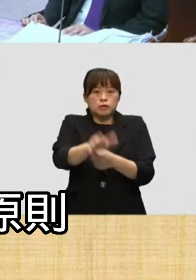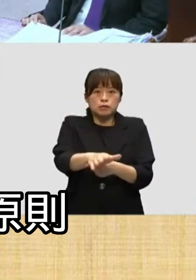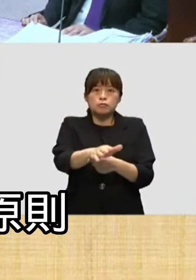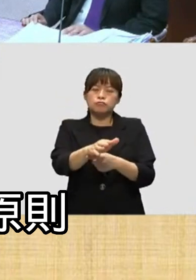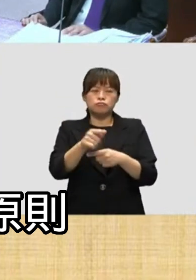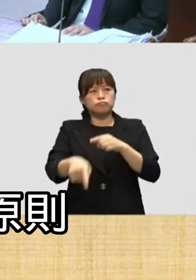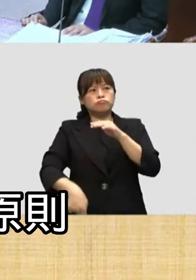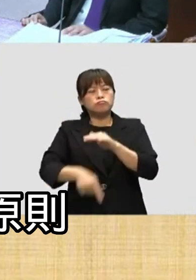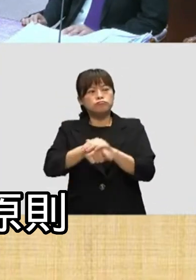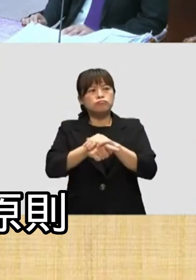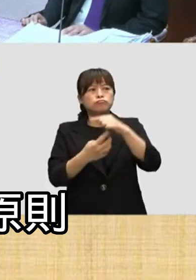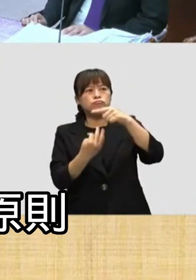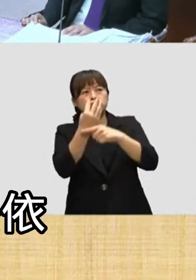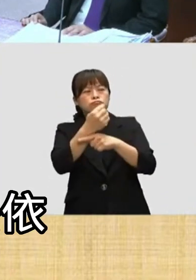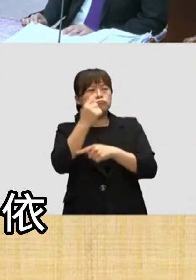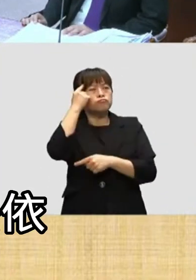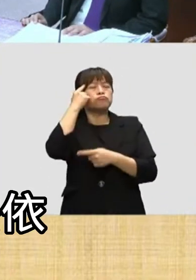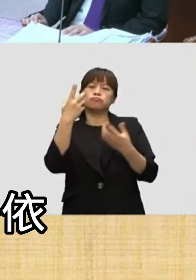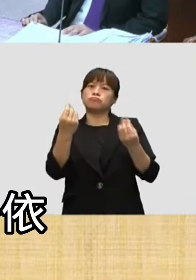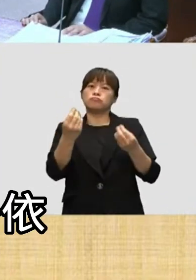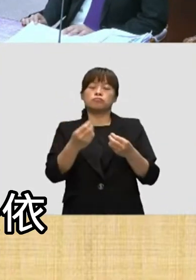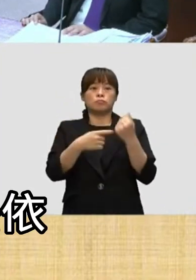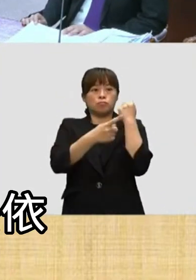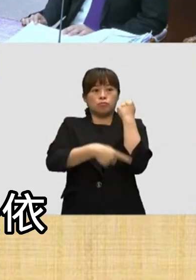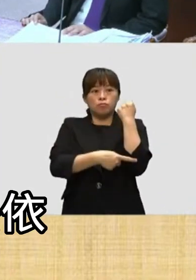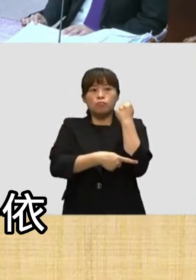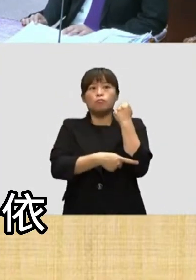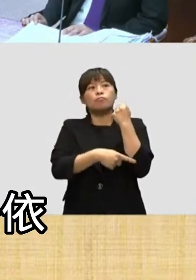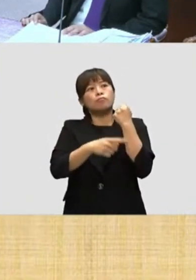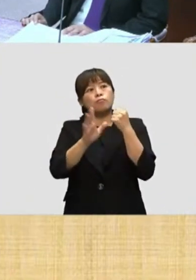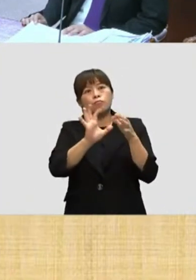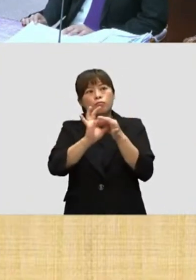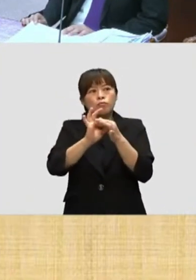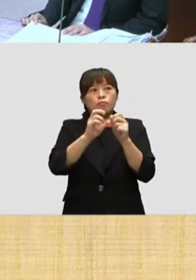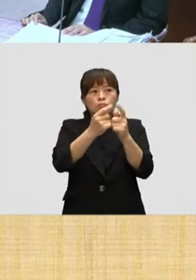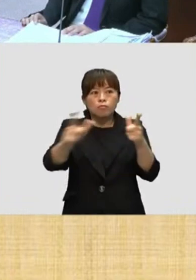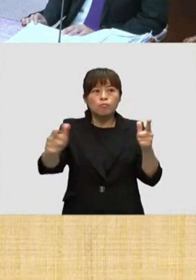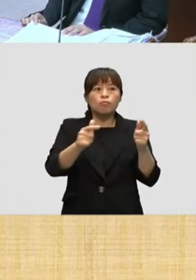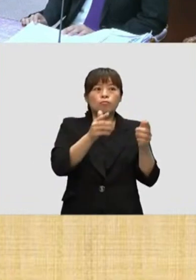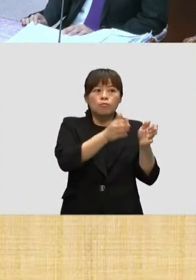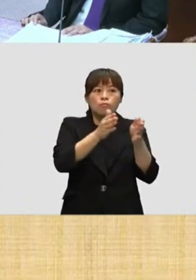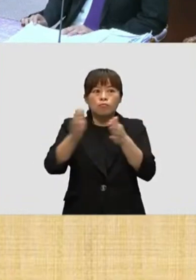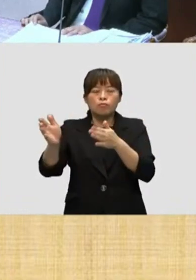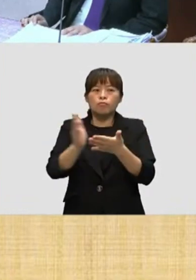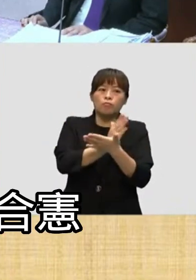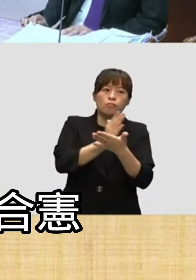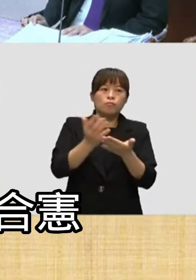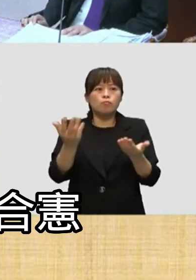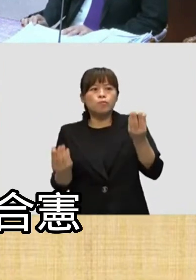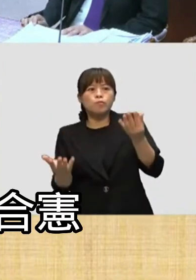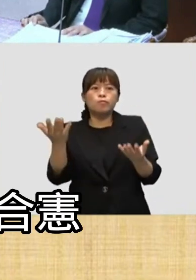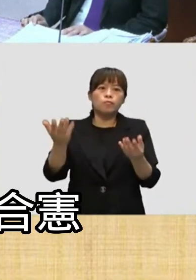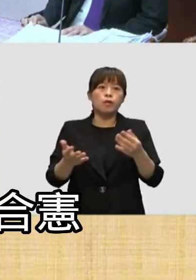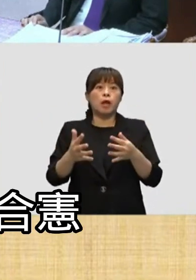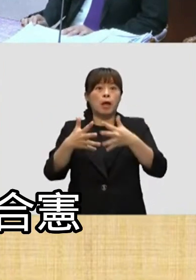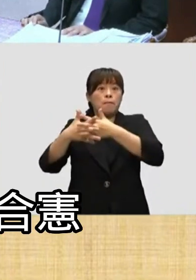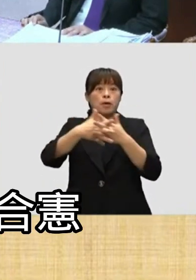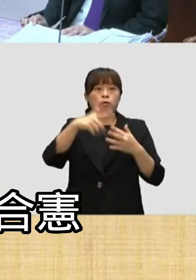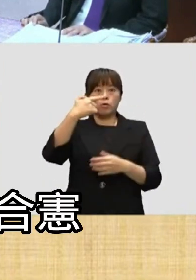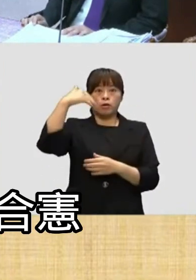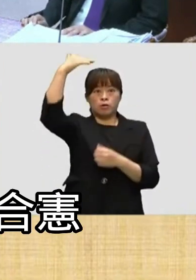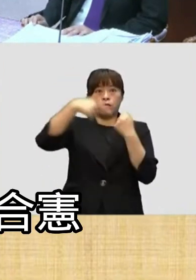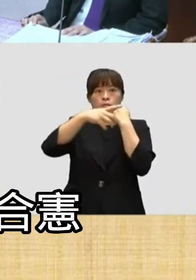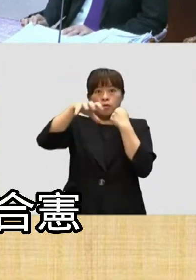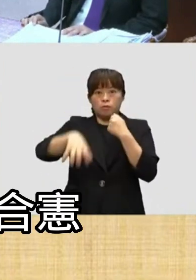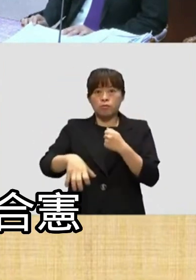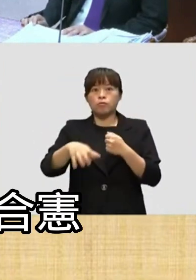并没有违反比例原则，因为法律已在相关的不同法益之间取得平衡。美国最高法院在格雷的案